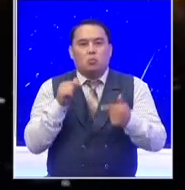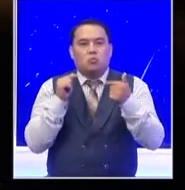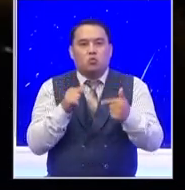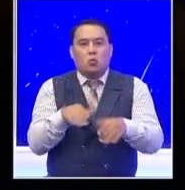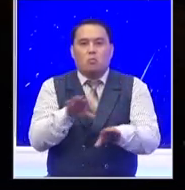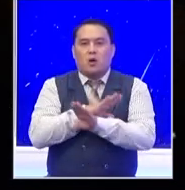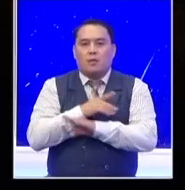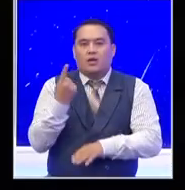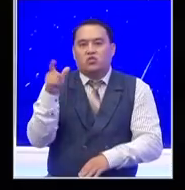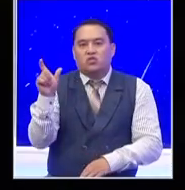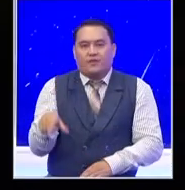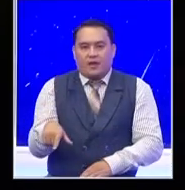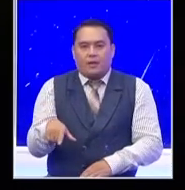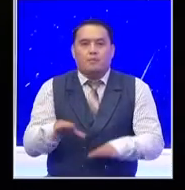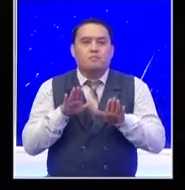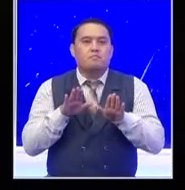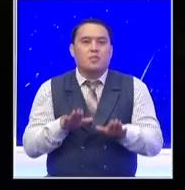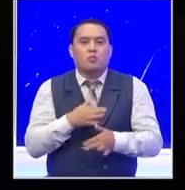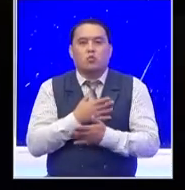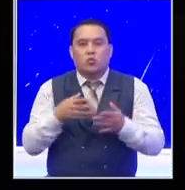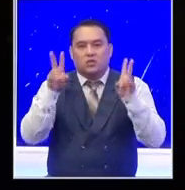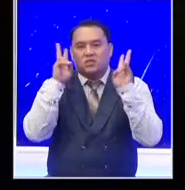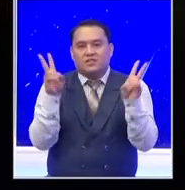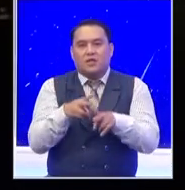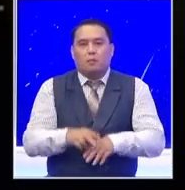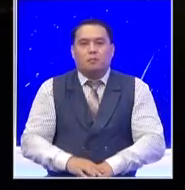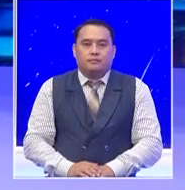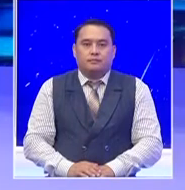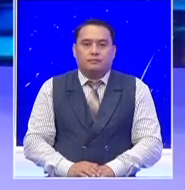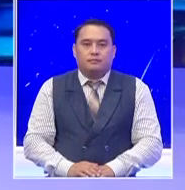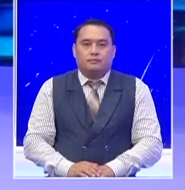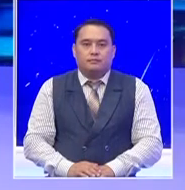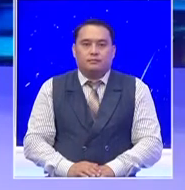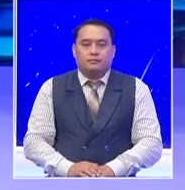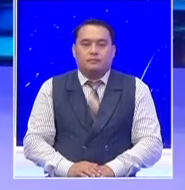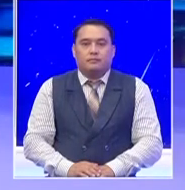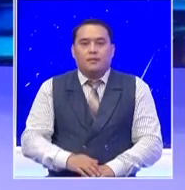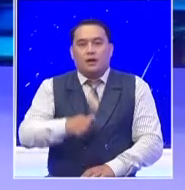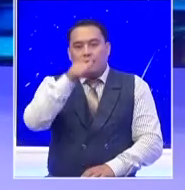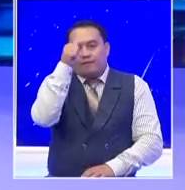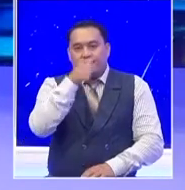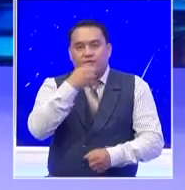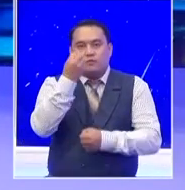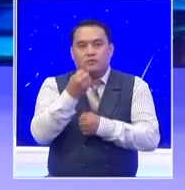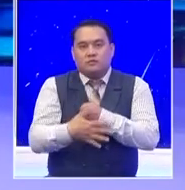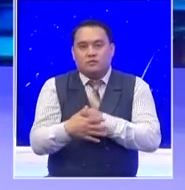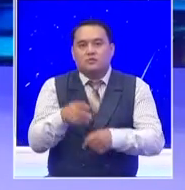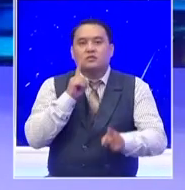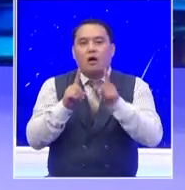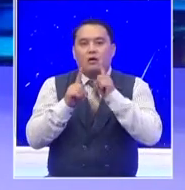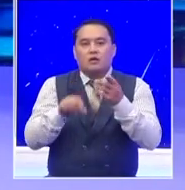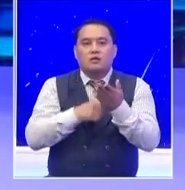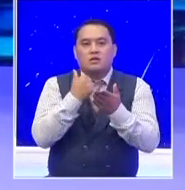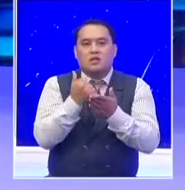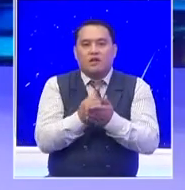протестующих. Погиб 1 человек. Местонахождение многих неизвестно. Афины инициируют экстренное заседание глав